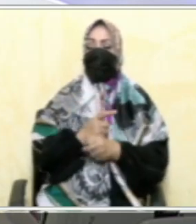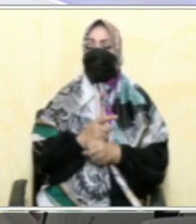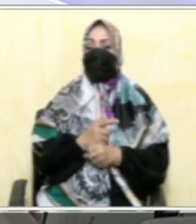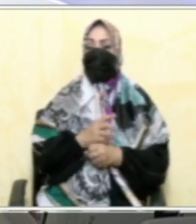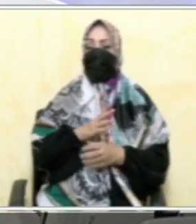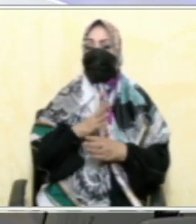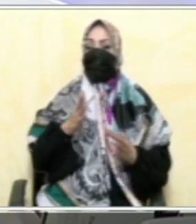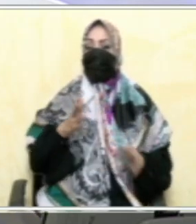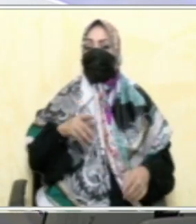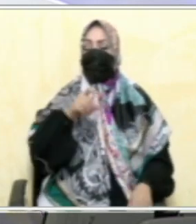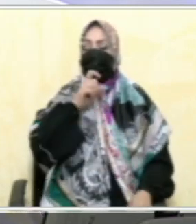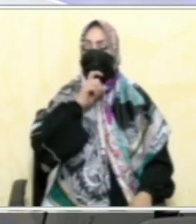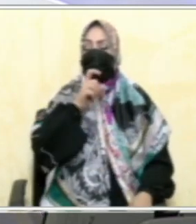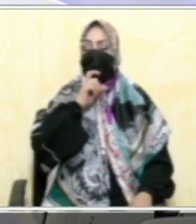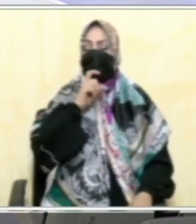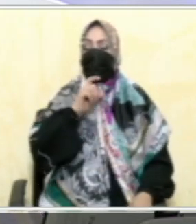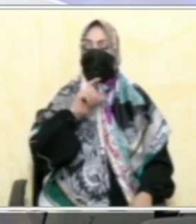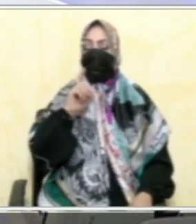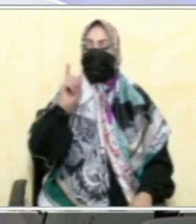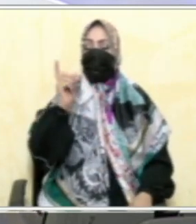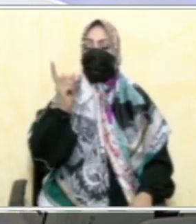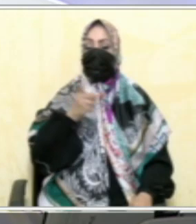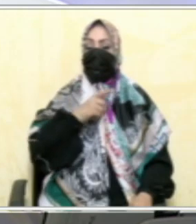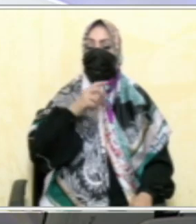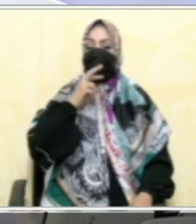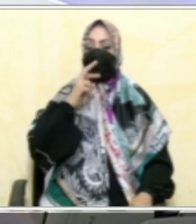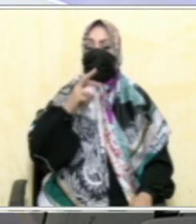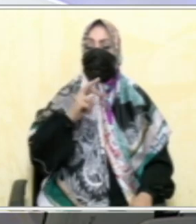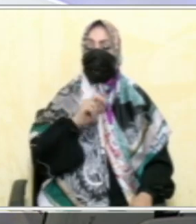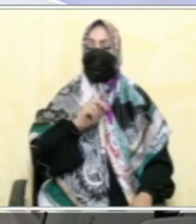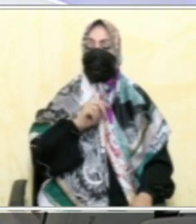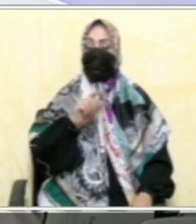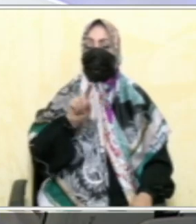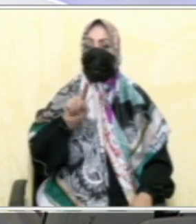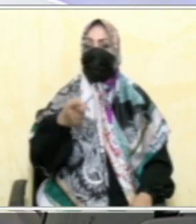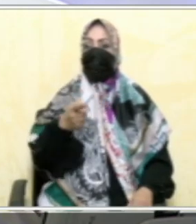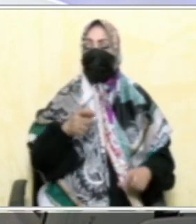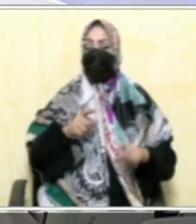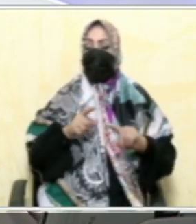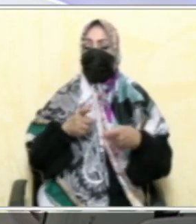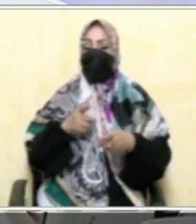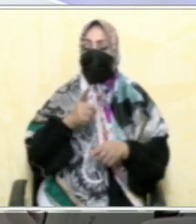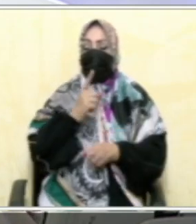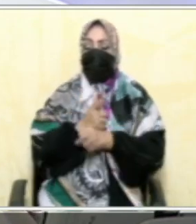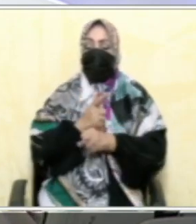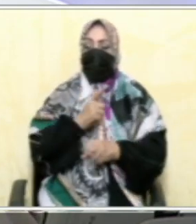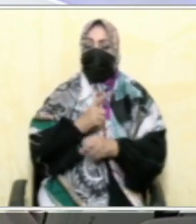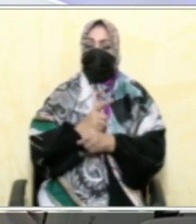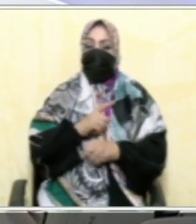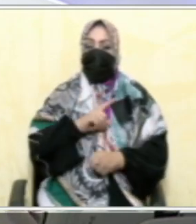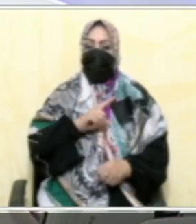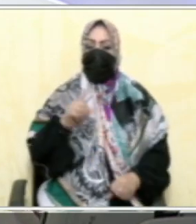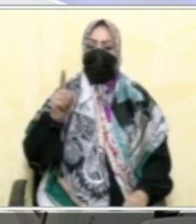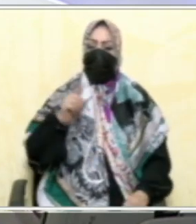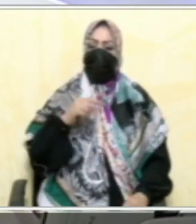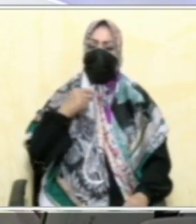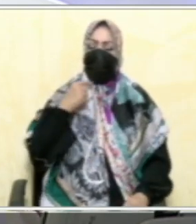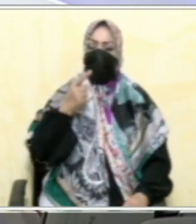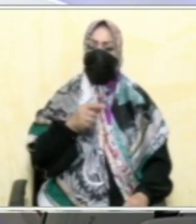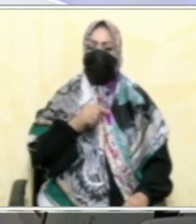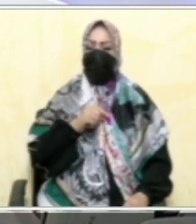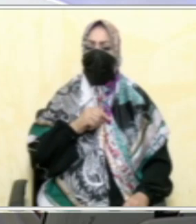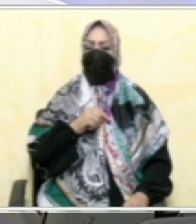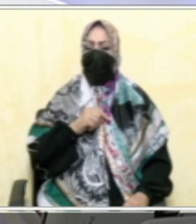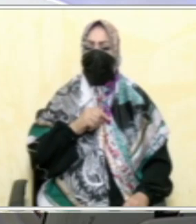ولا إطلاقا ومعاذ الله، وإنما هو يعني تنبيه على جانب مهم، وإلا فإني أعلم أن